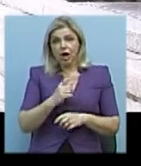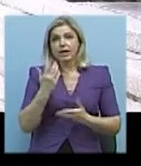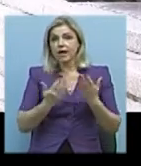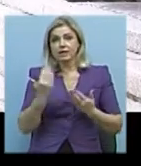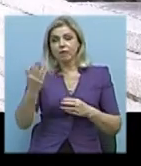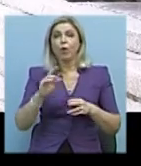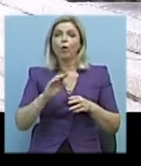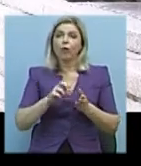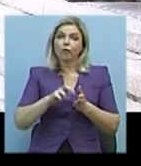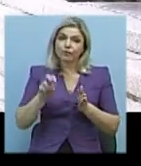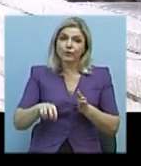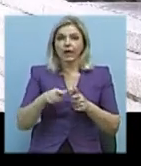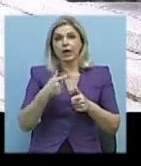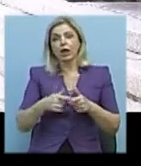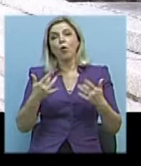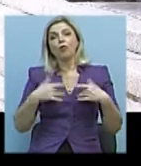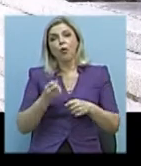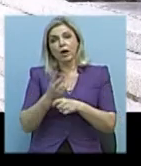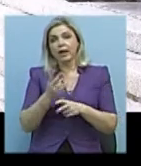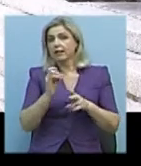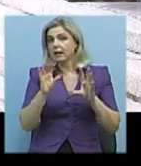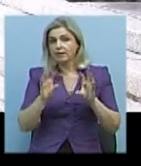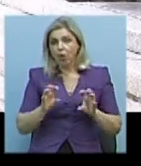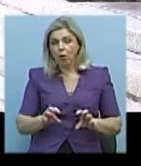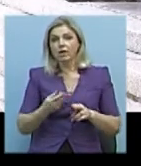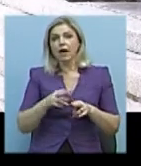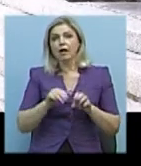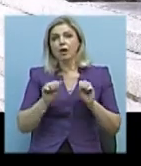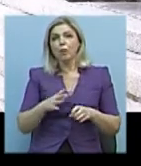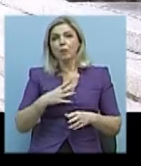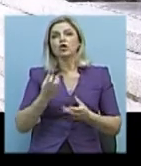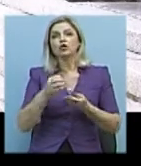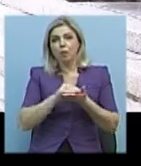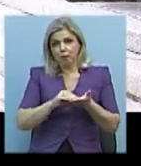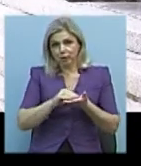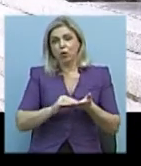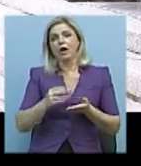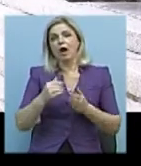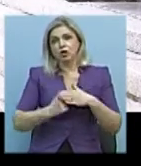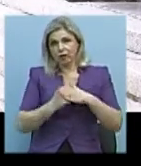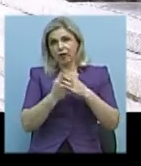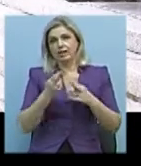його усуне або звільнить незаконно, то це може бути в черговий раз підставою вже для його відсторонення.